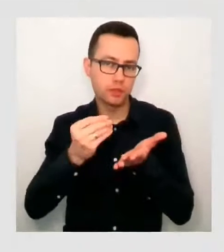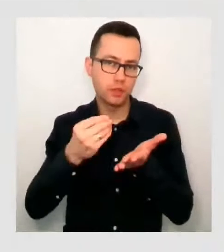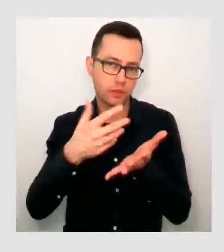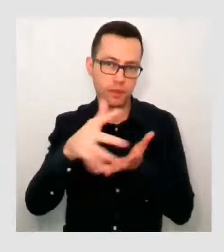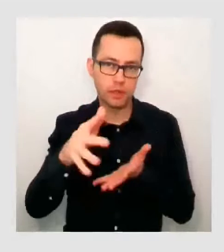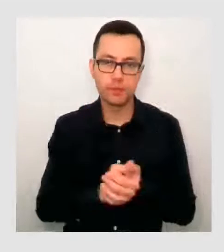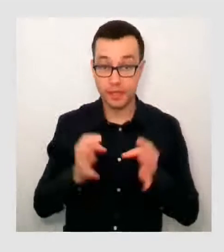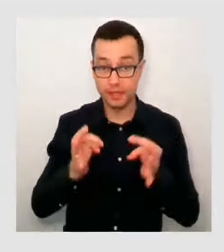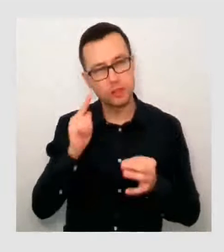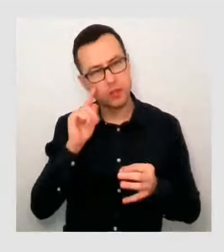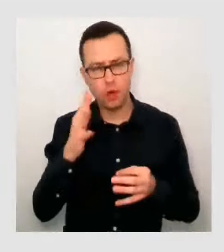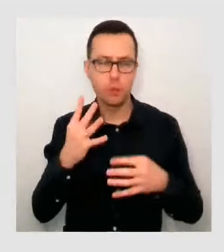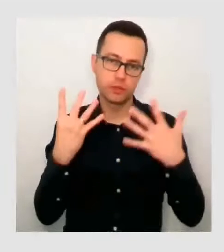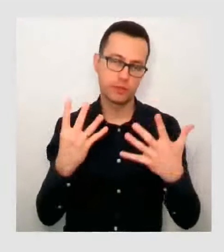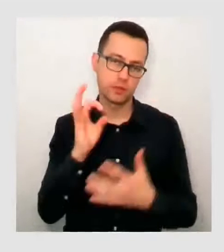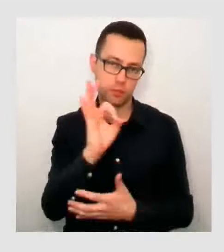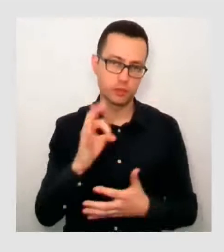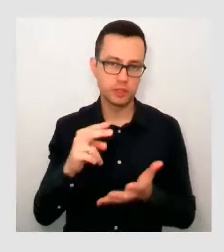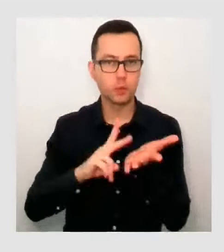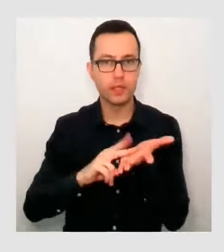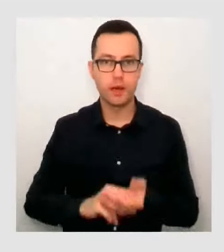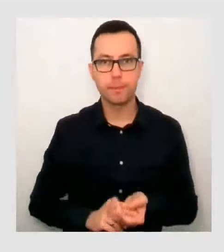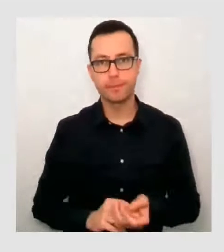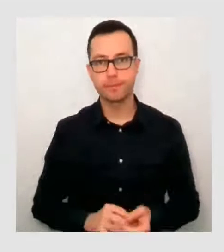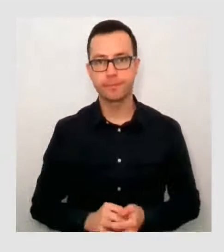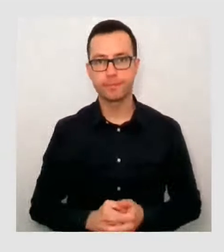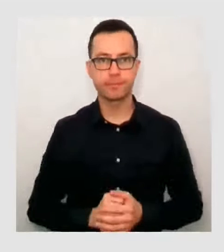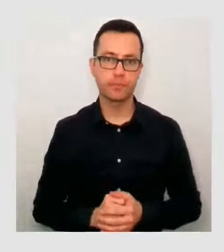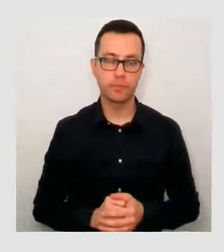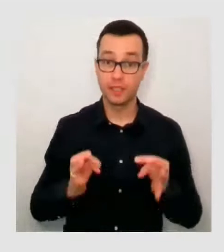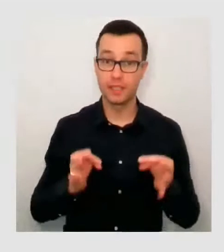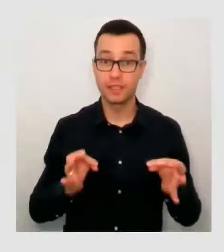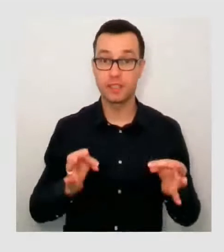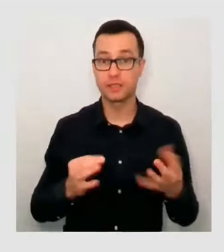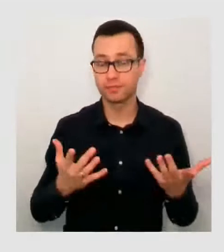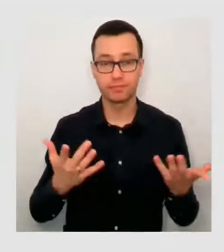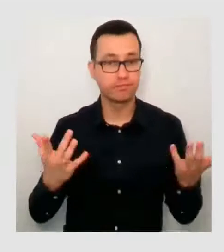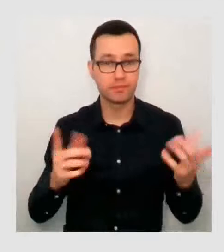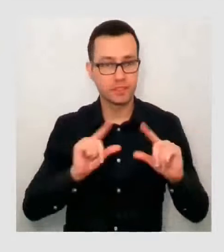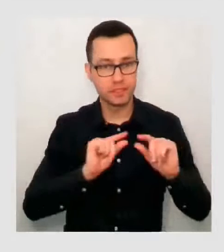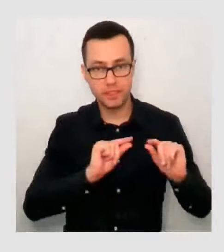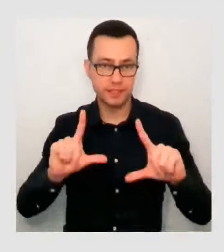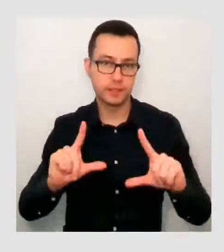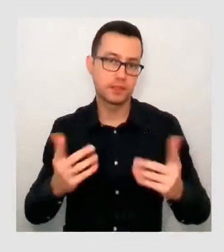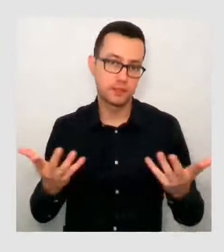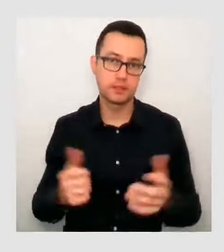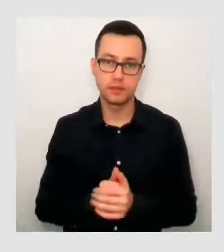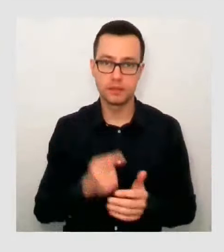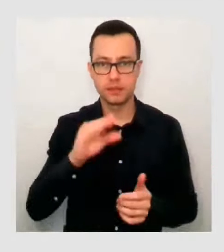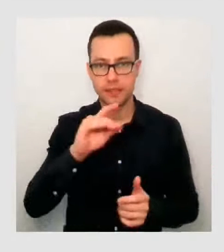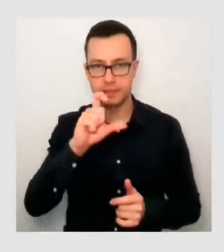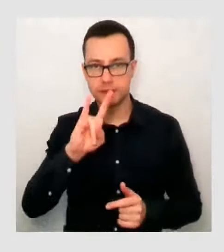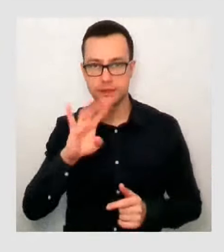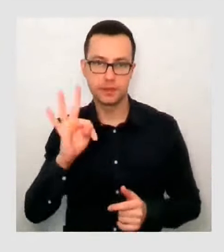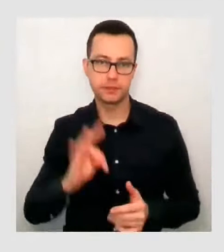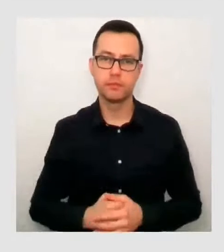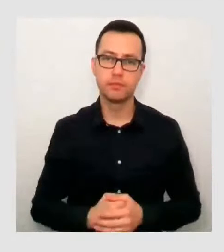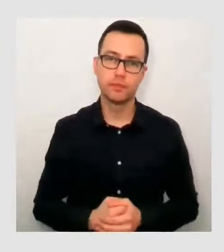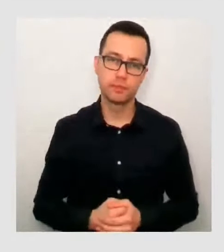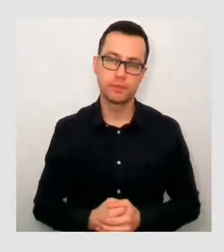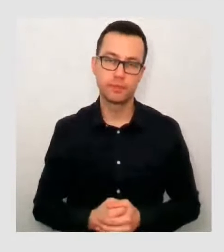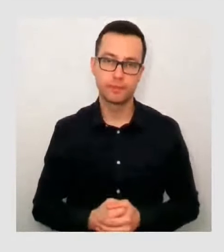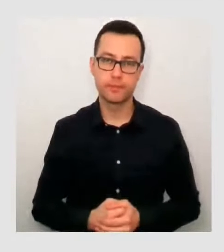do czynienia z strukturalnym deficytem finansowym. Dzisiaj tu już moi przedmówcy o tym mówili i uważam, że bez skokowego wzrostu składki o